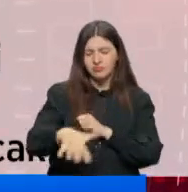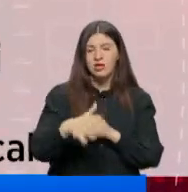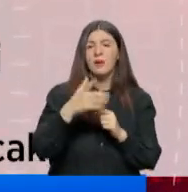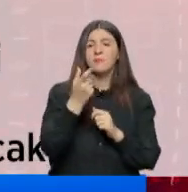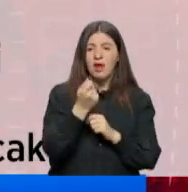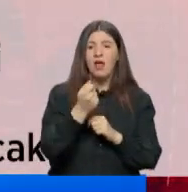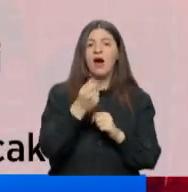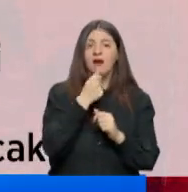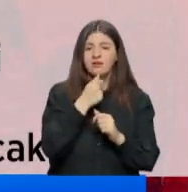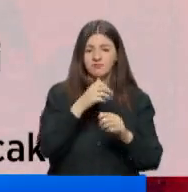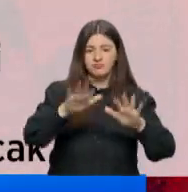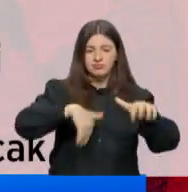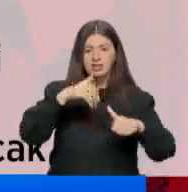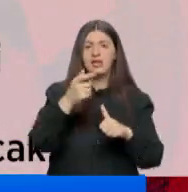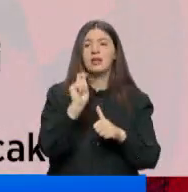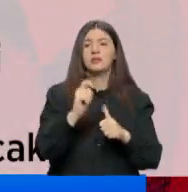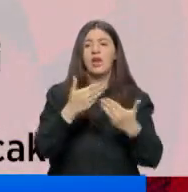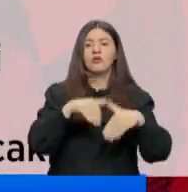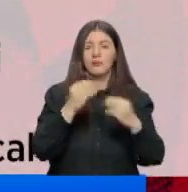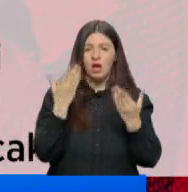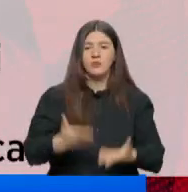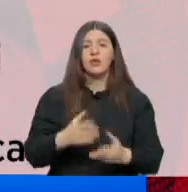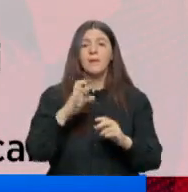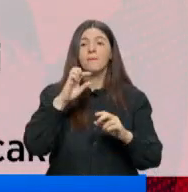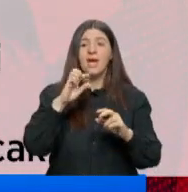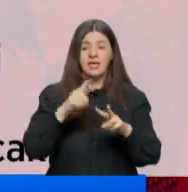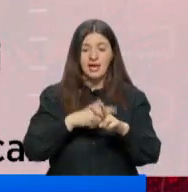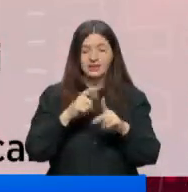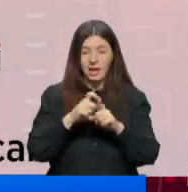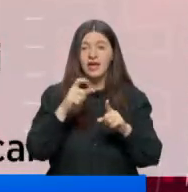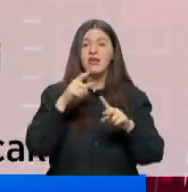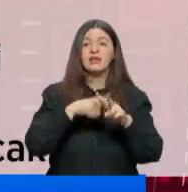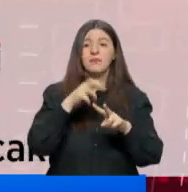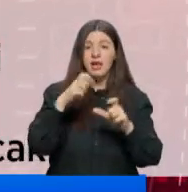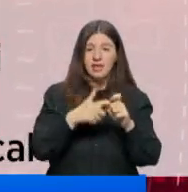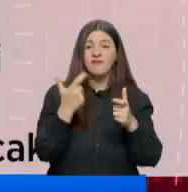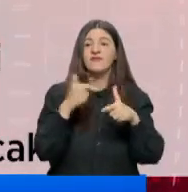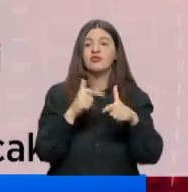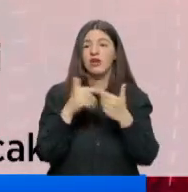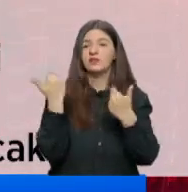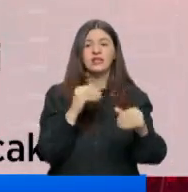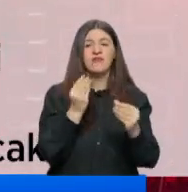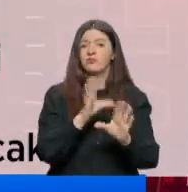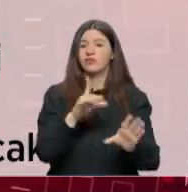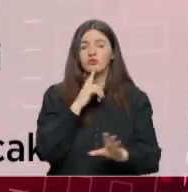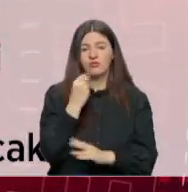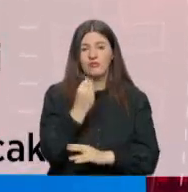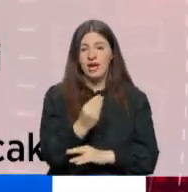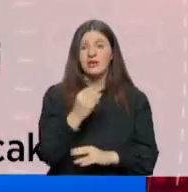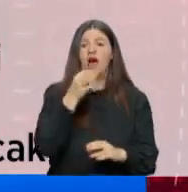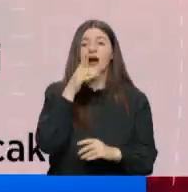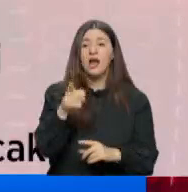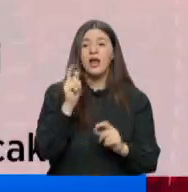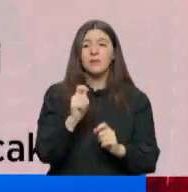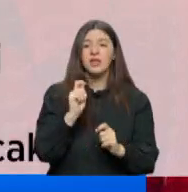para ve adam toplamasına engel olmayı kabul etti. PYD, YPG ve FETÖ'ye destek sağlamayacakları sözünü verdi.